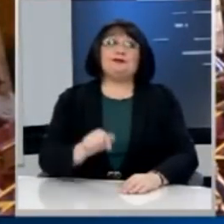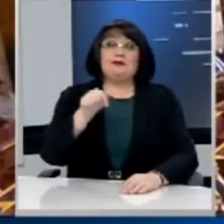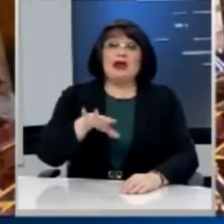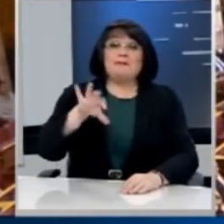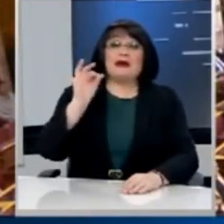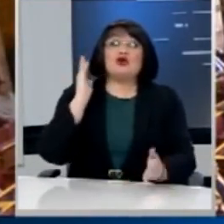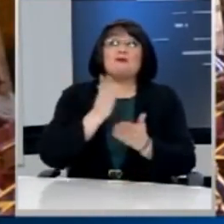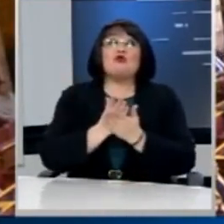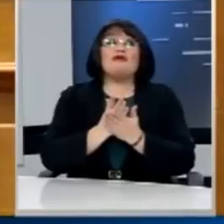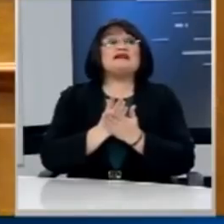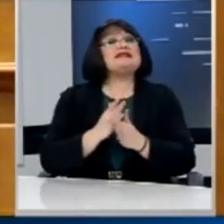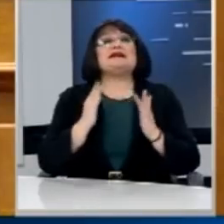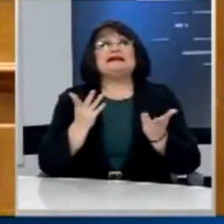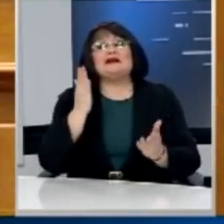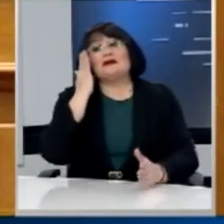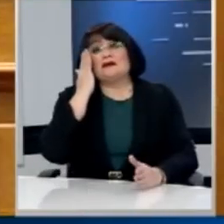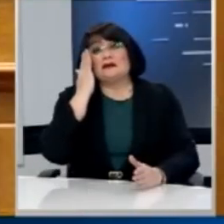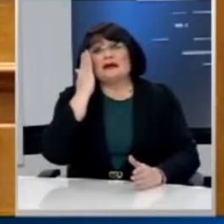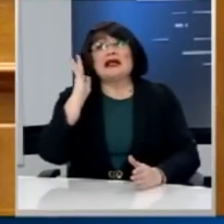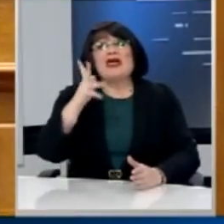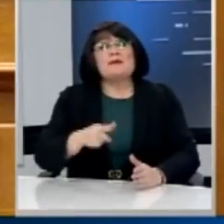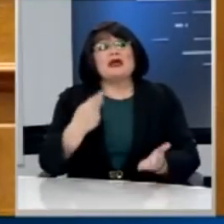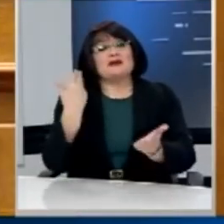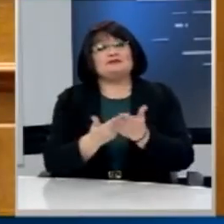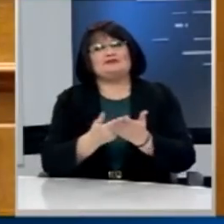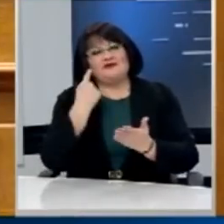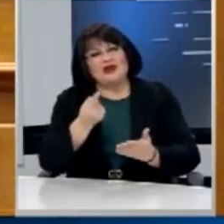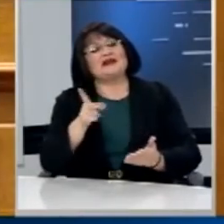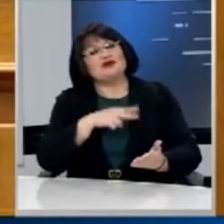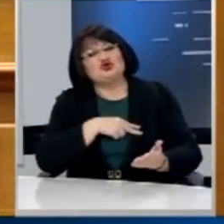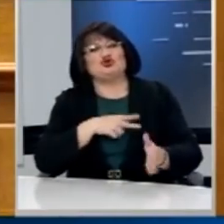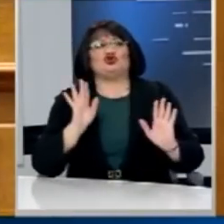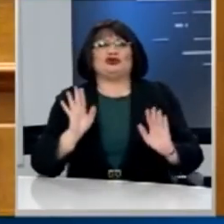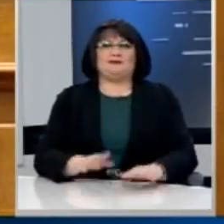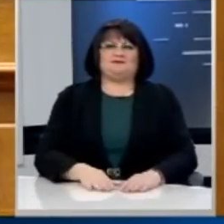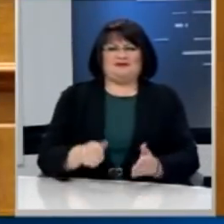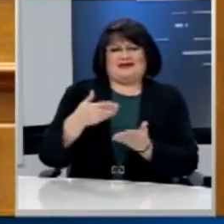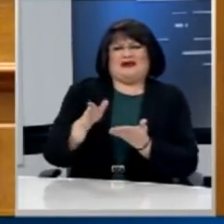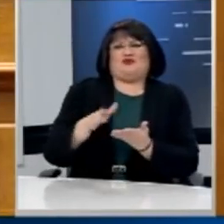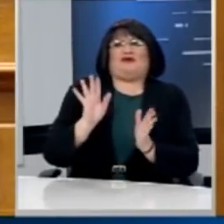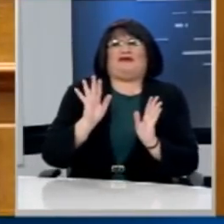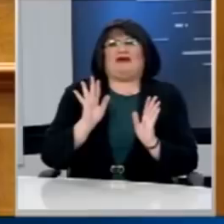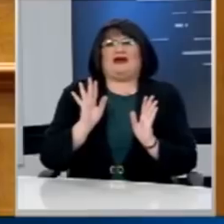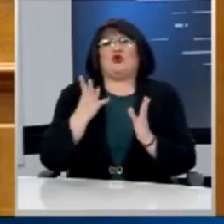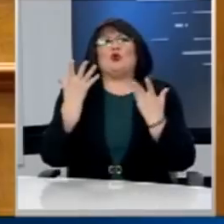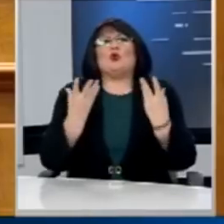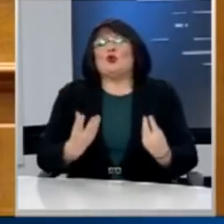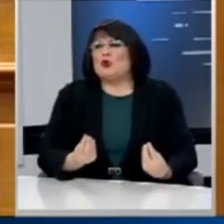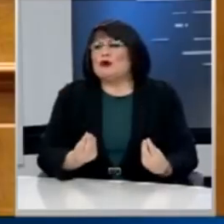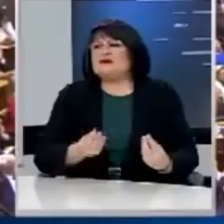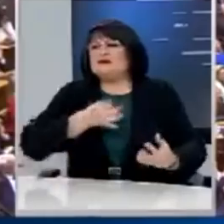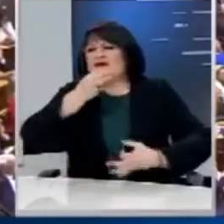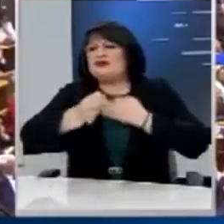αυτή είναι μια επιλογή η οποία δικαιώνεται καθημερινά. Θα αποφύγω λοιπόν τις συνήθεις